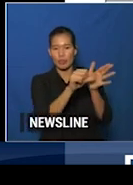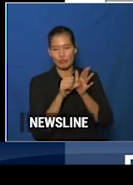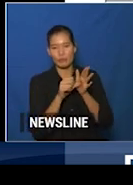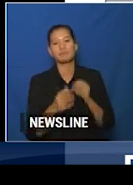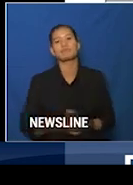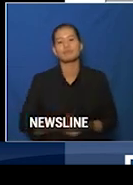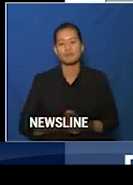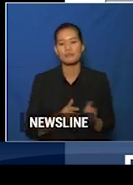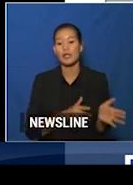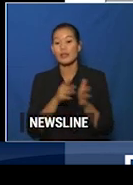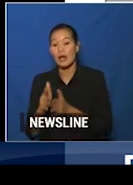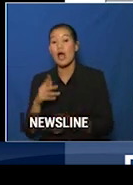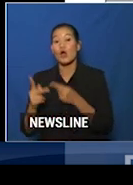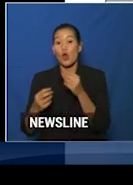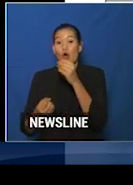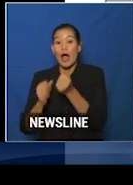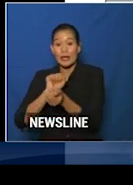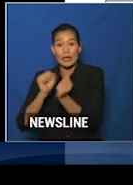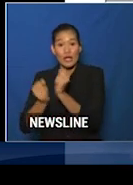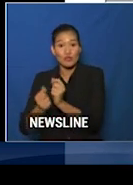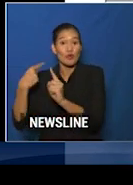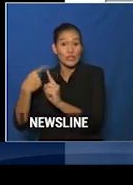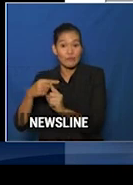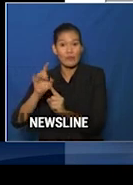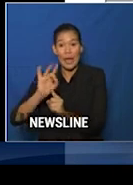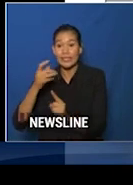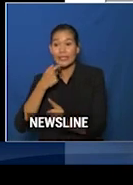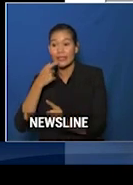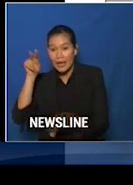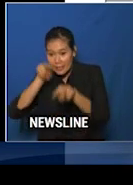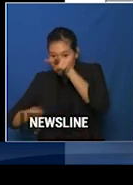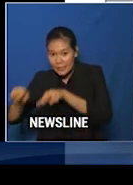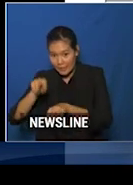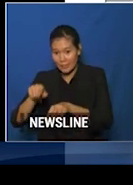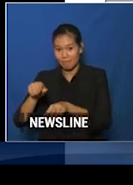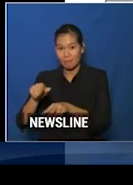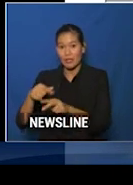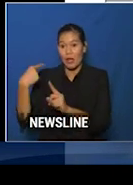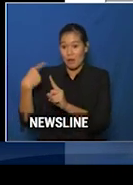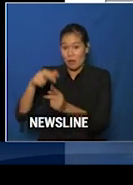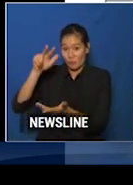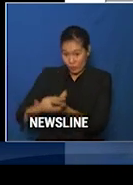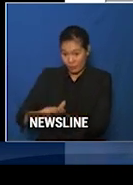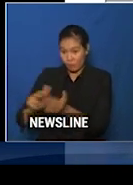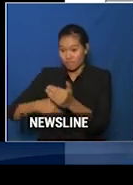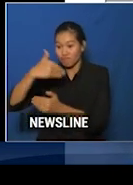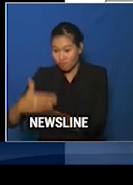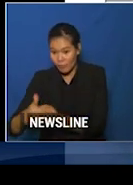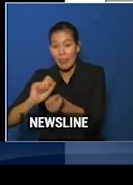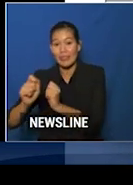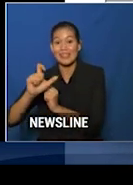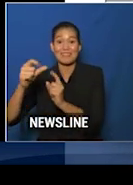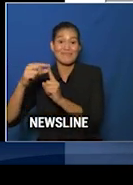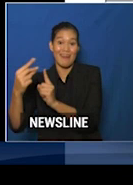sementara kasus positif yang ditentukan dan dengan skrining dan kemudian kita lakukan pemeriksaan PCR dan